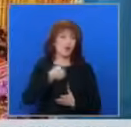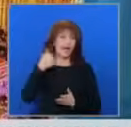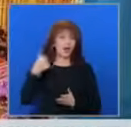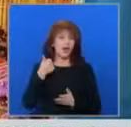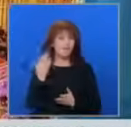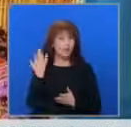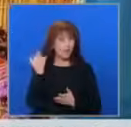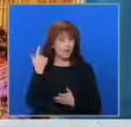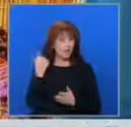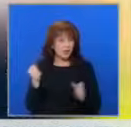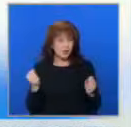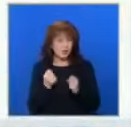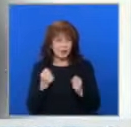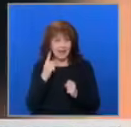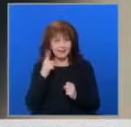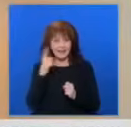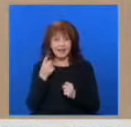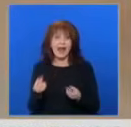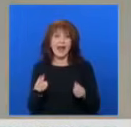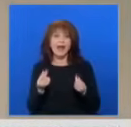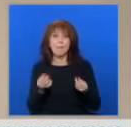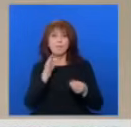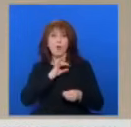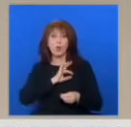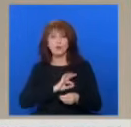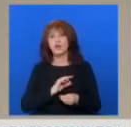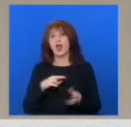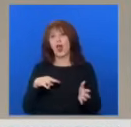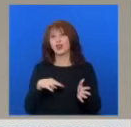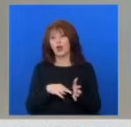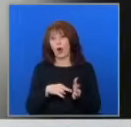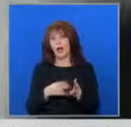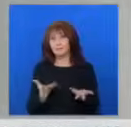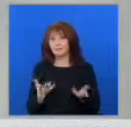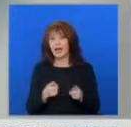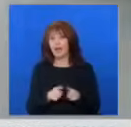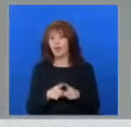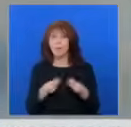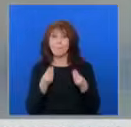онзи мразовит ден им донесъл най-хубавият подарък – ток.